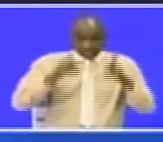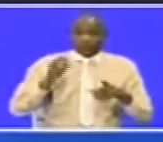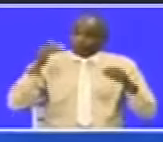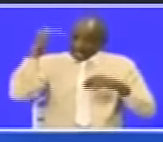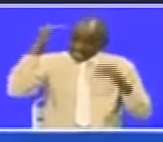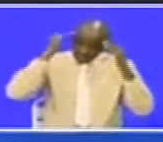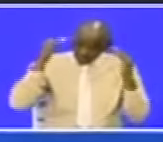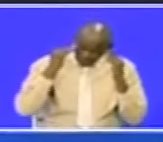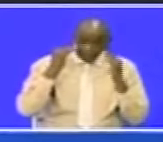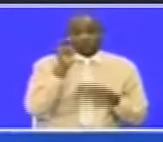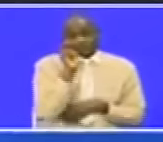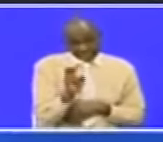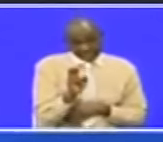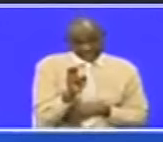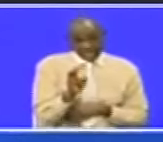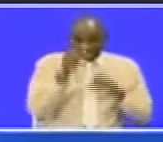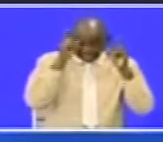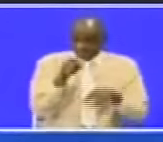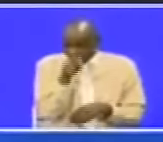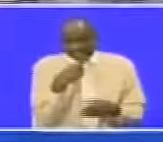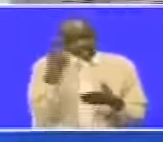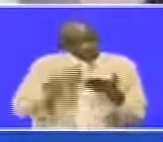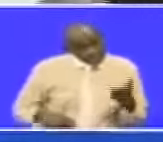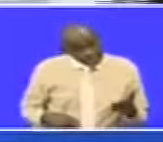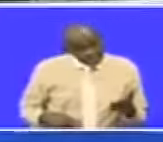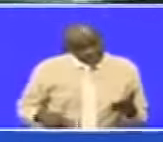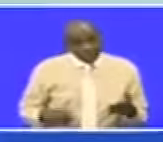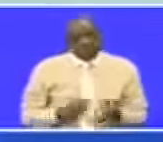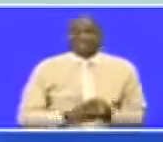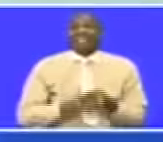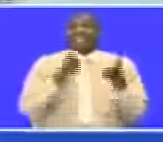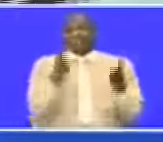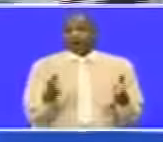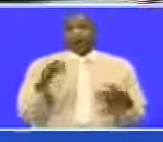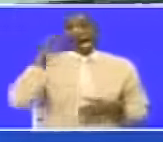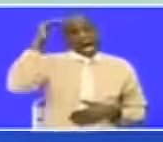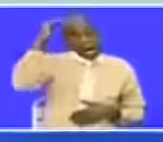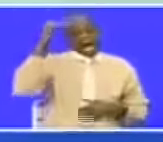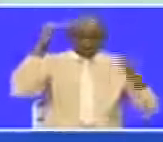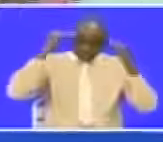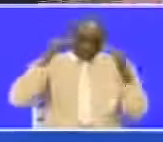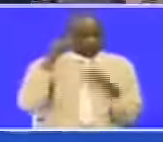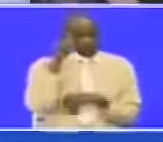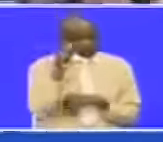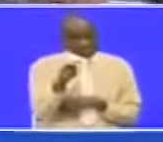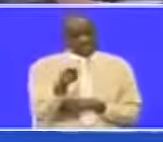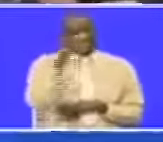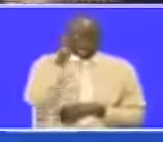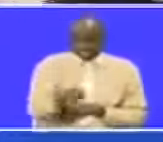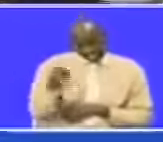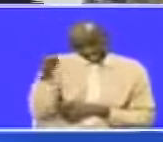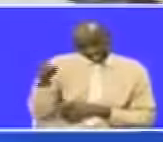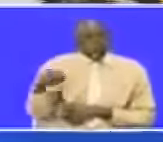kuu waangalie huo uamuzi wasema nini. Kulingana na mahakama ya juu ni kwamba jaji Philip Tunoi